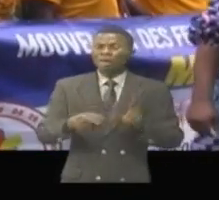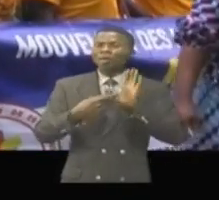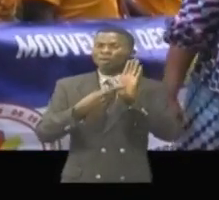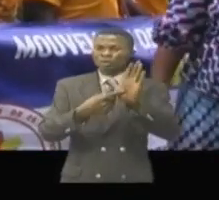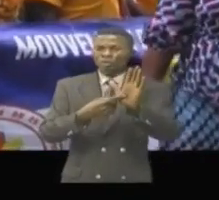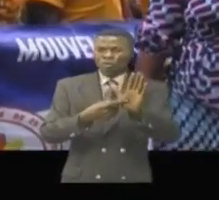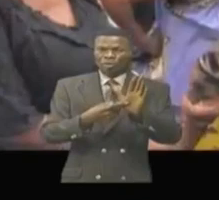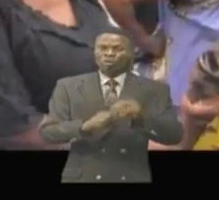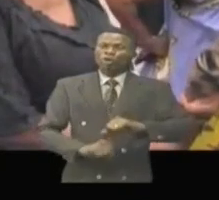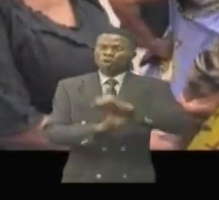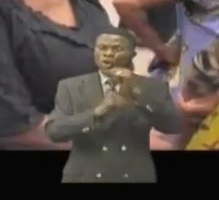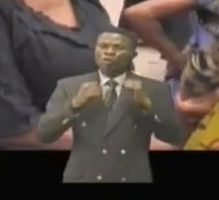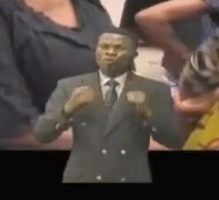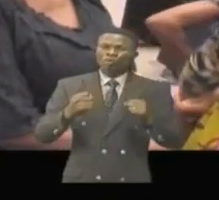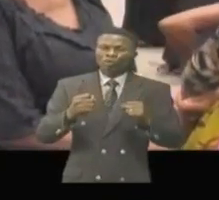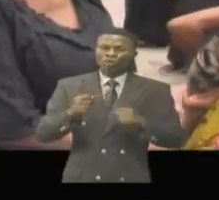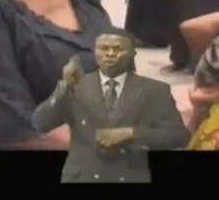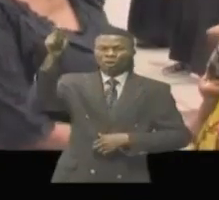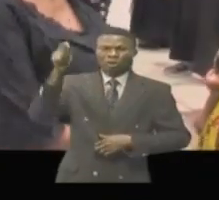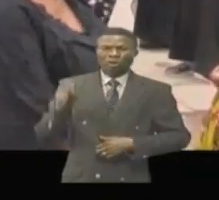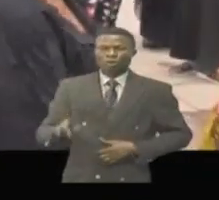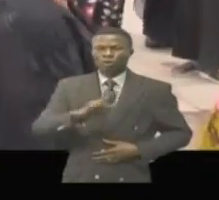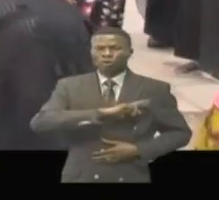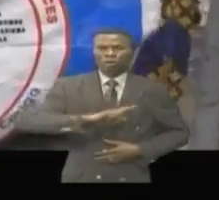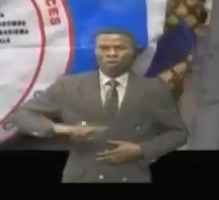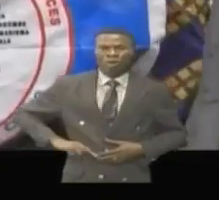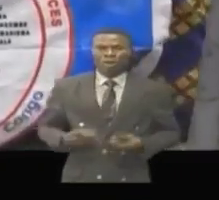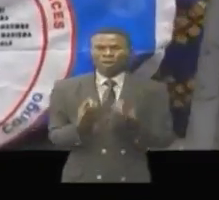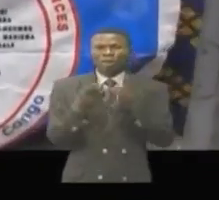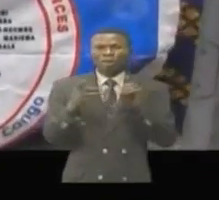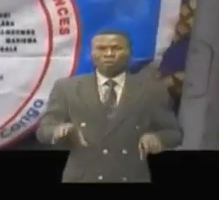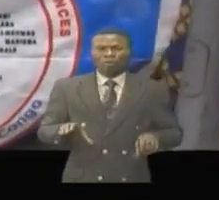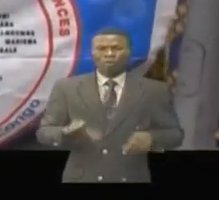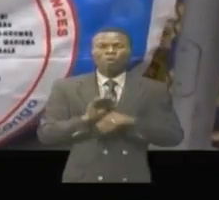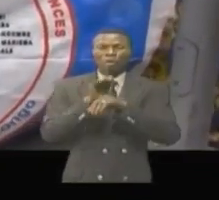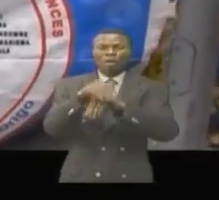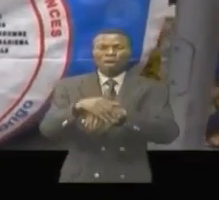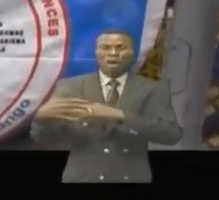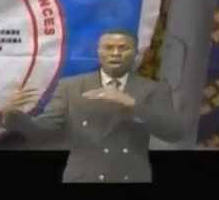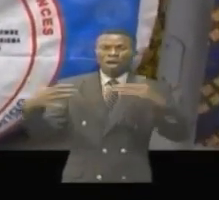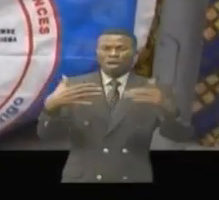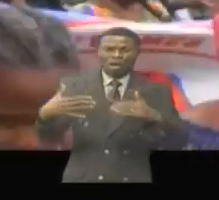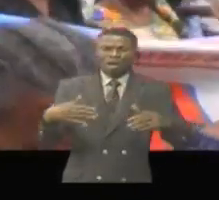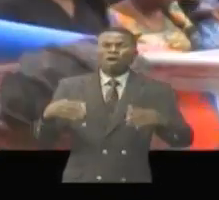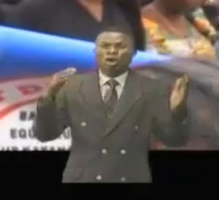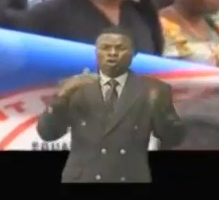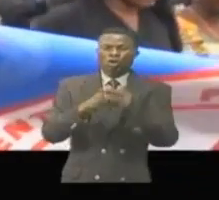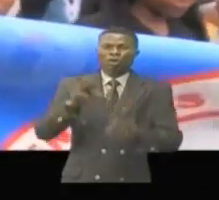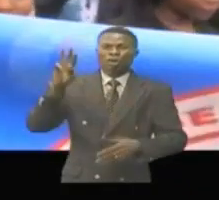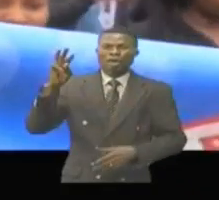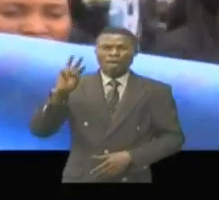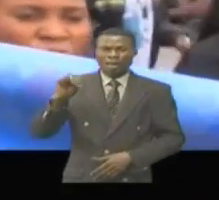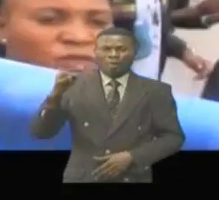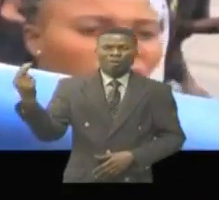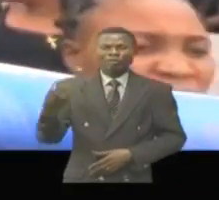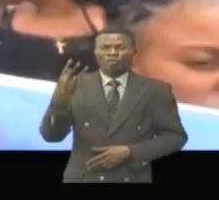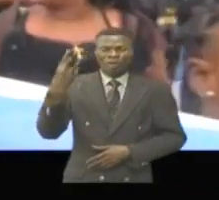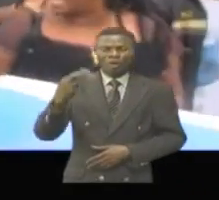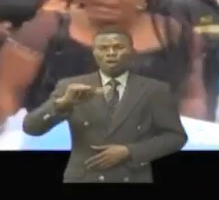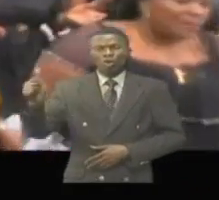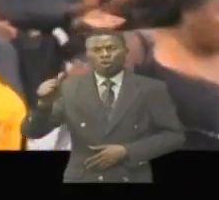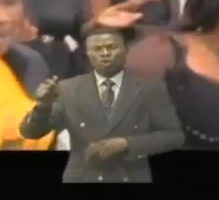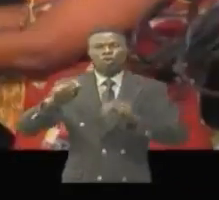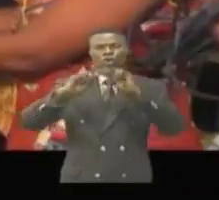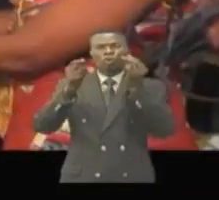un soutien total aux forces armées de la République démocratique du Congo engagées au combat contre les M23 et autres forces négatives à l'est